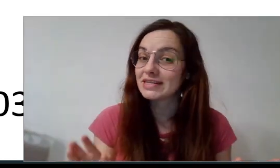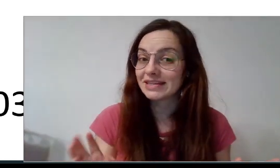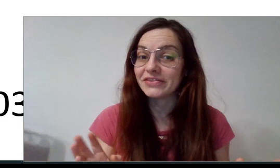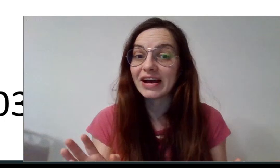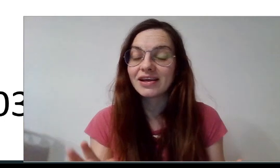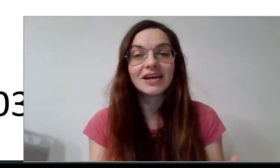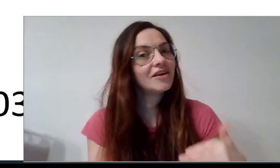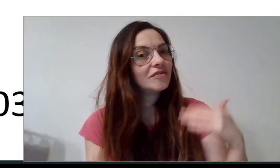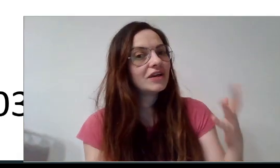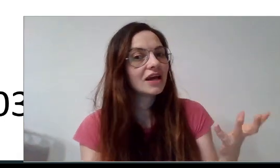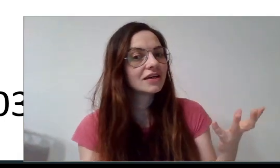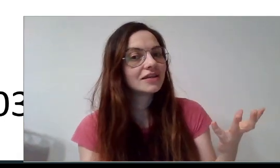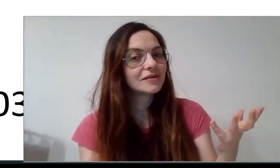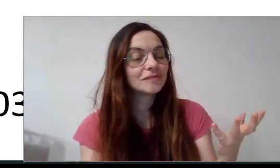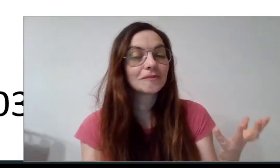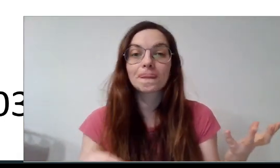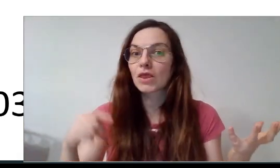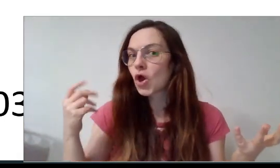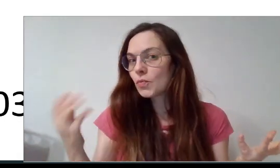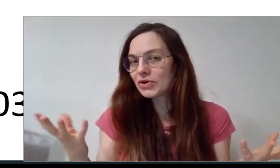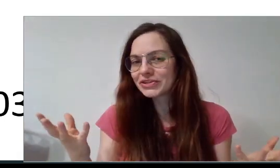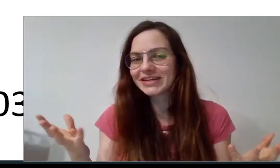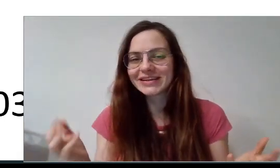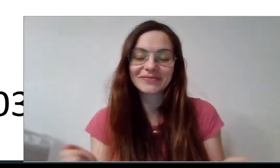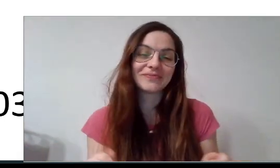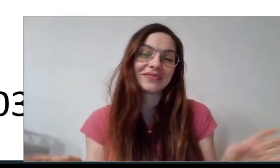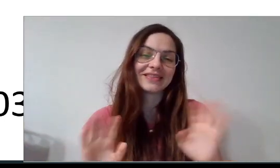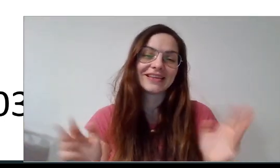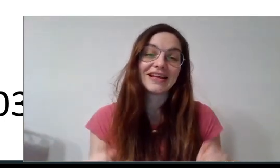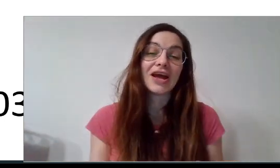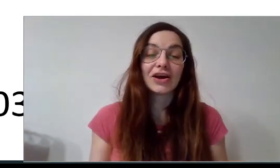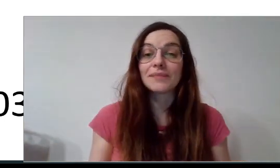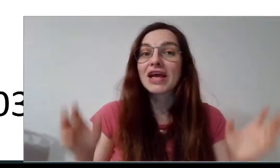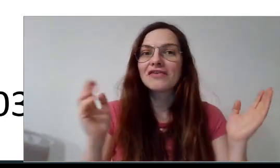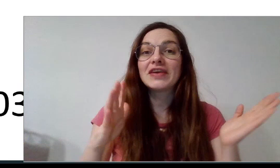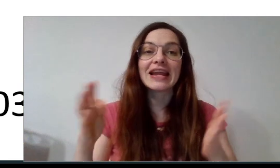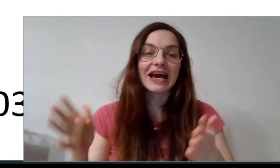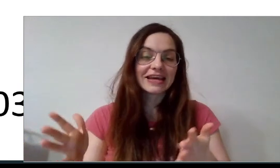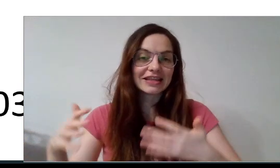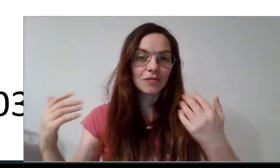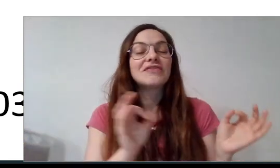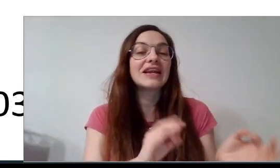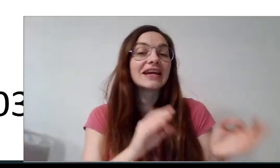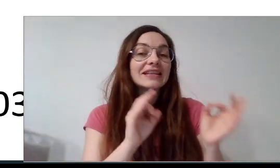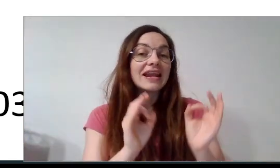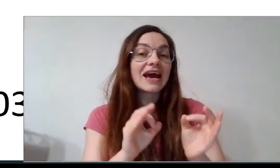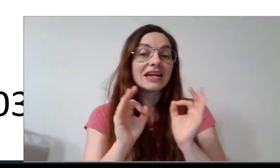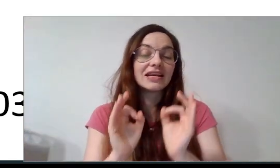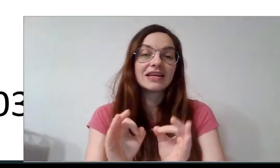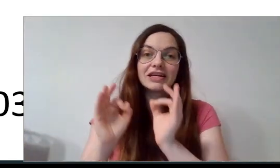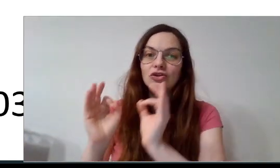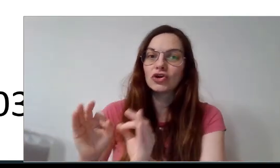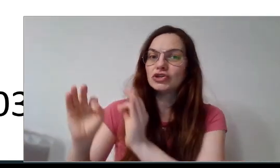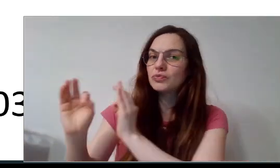Riječ 302, vielleicht, možda. Ok, vielleicht, vielleicht